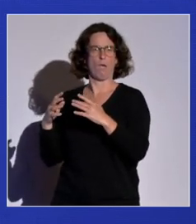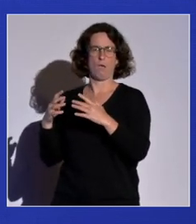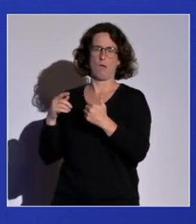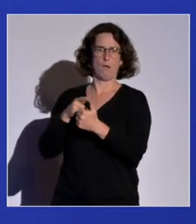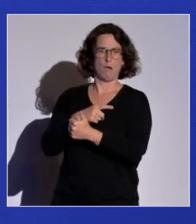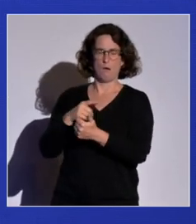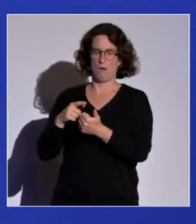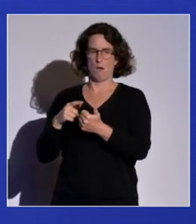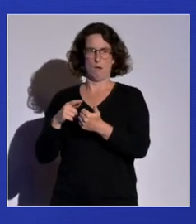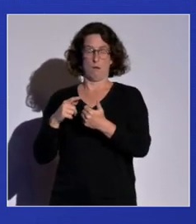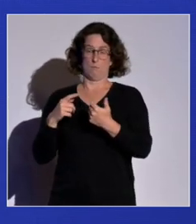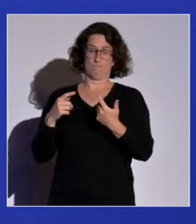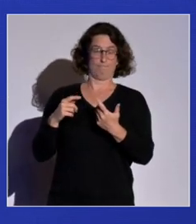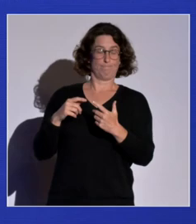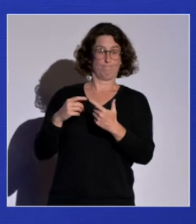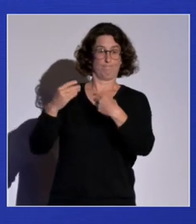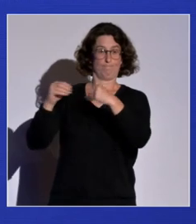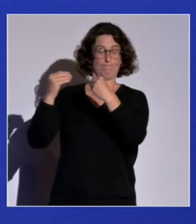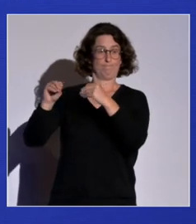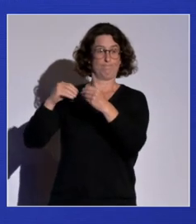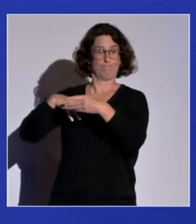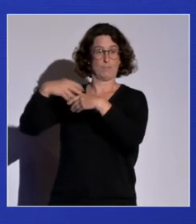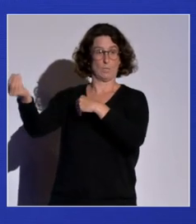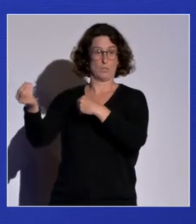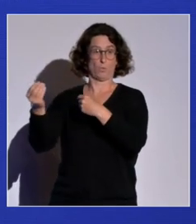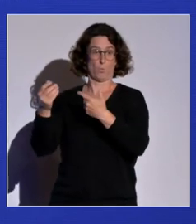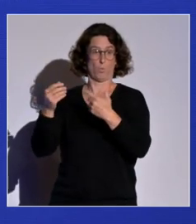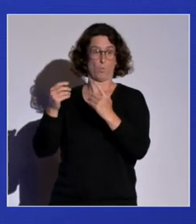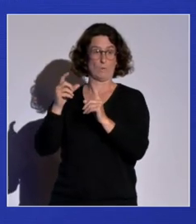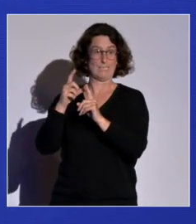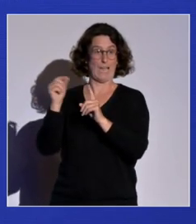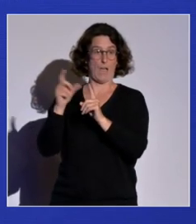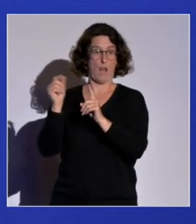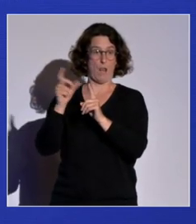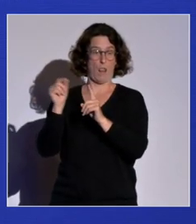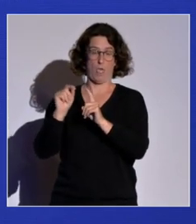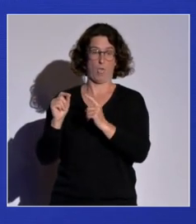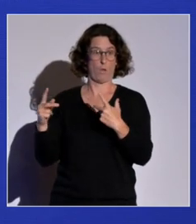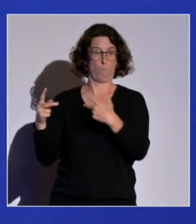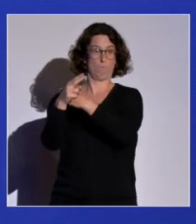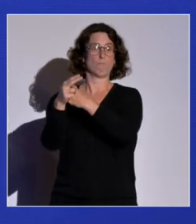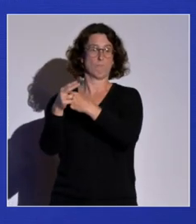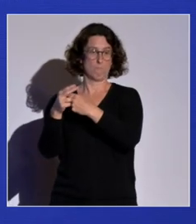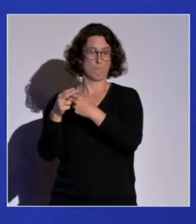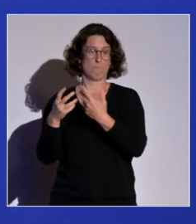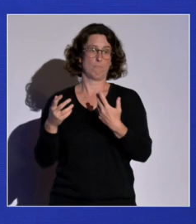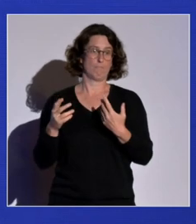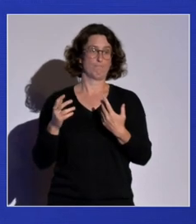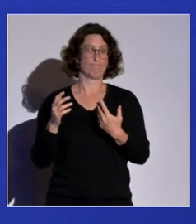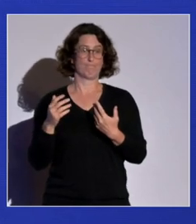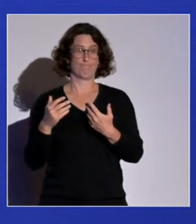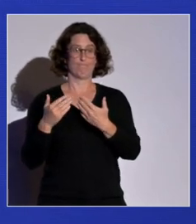nombre d'exportations ou d'un nombre certain d'exportations de céréales, quand on regarde nos